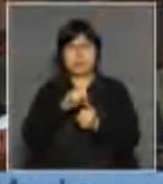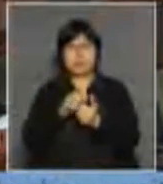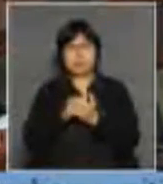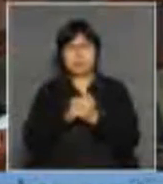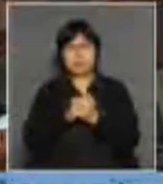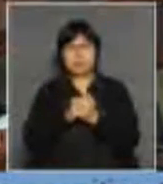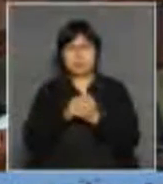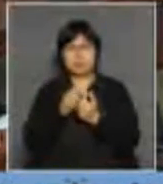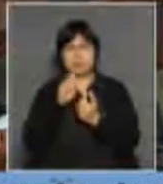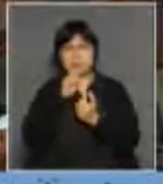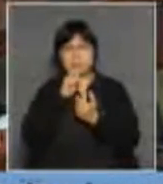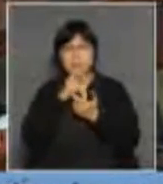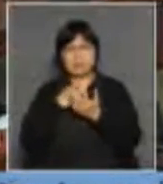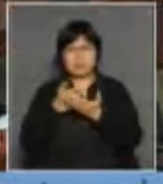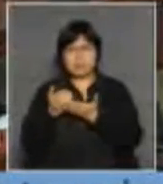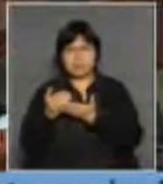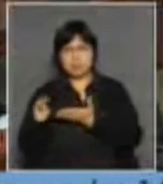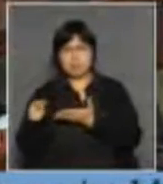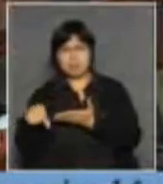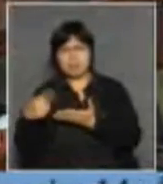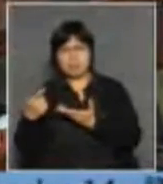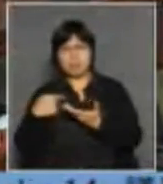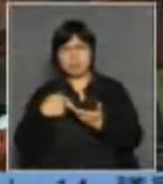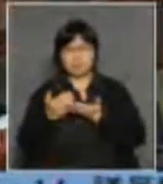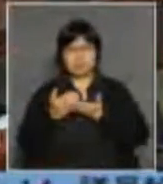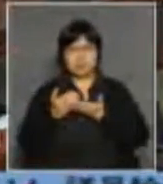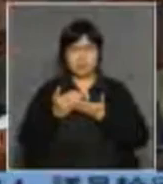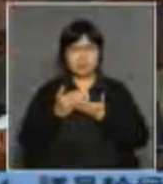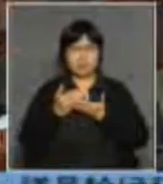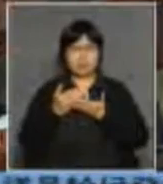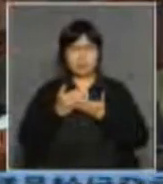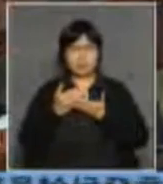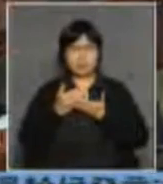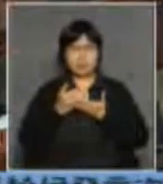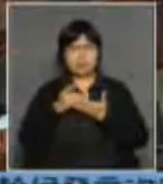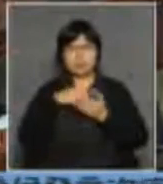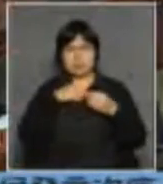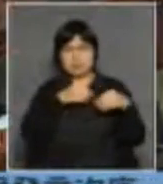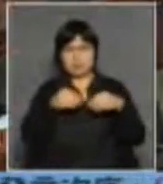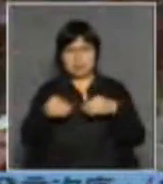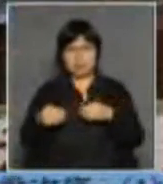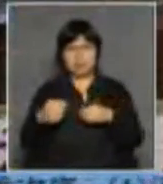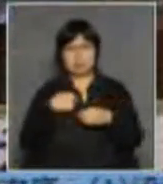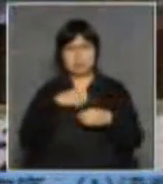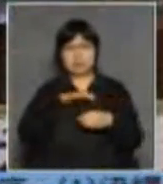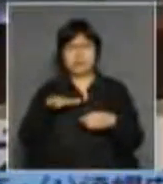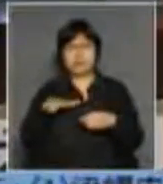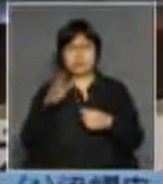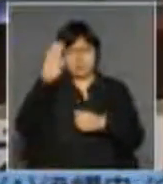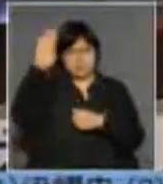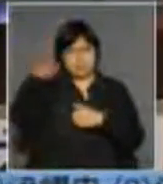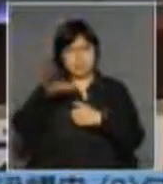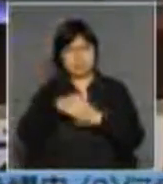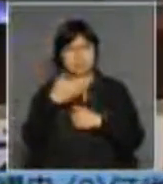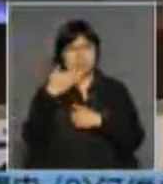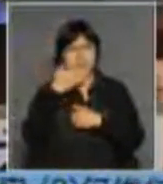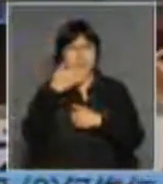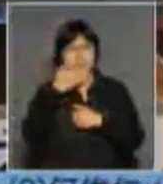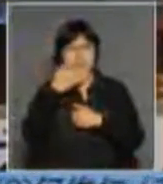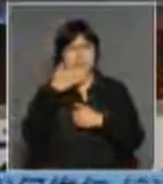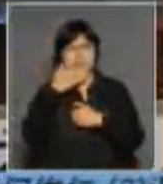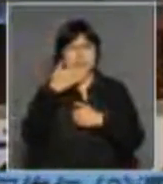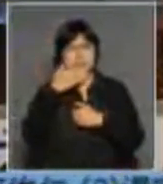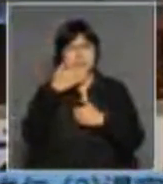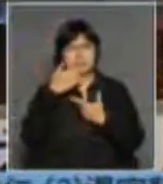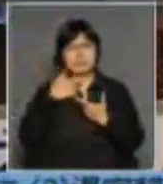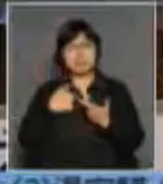樣教下一代？三個人一起比賽，只因為他呢就那個母公司很踏水，他的